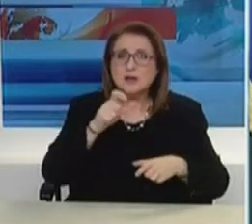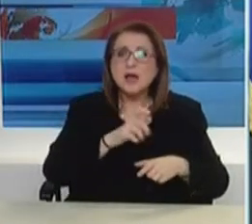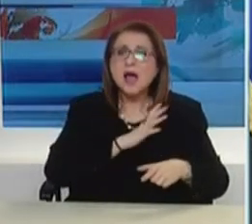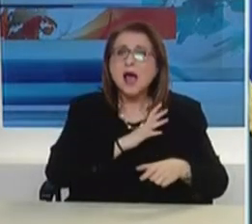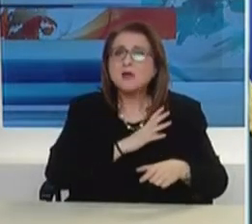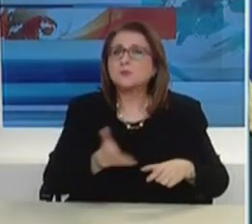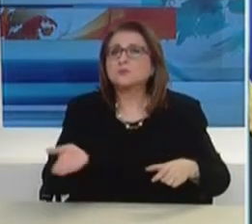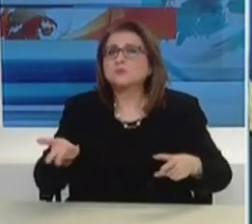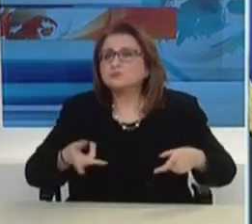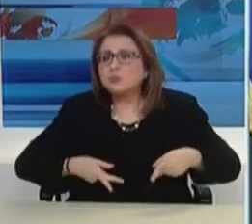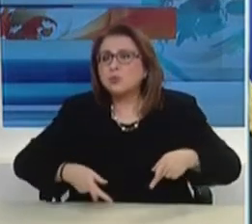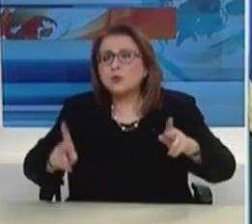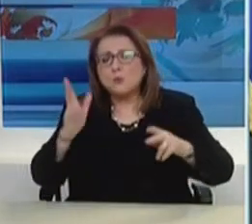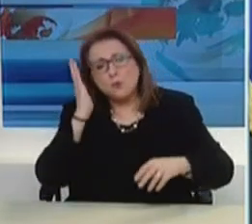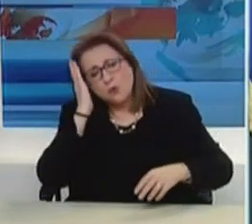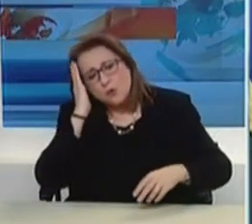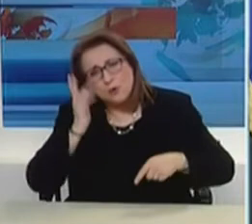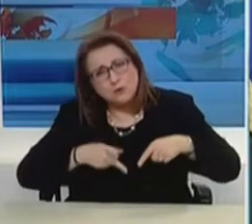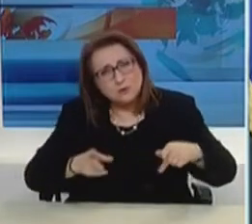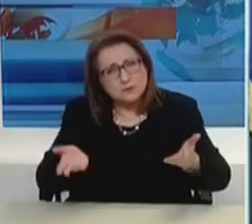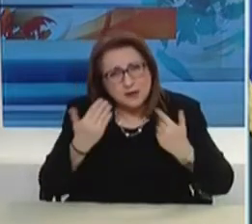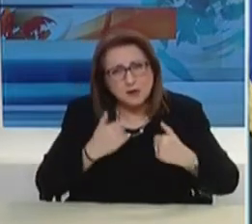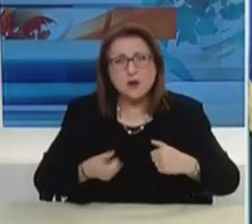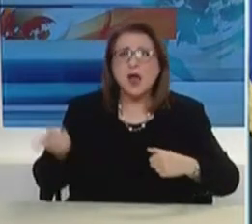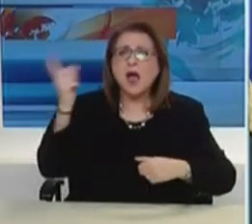στη στέγαση και ενεργοί χρήστες ενδοφλεβίων ουσιών.